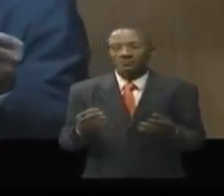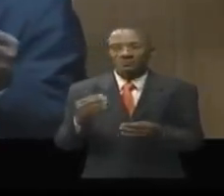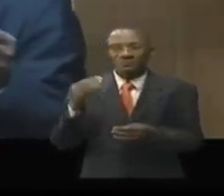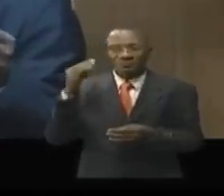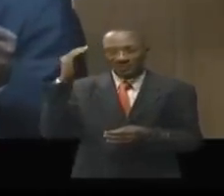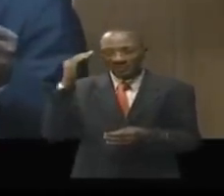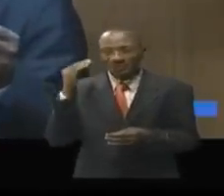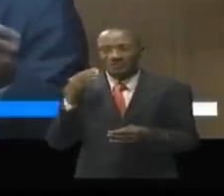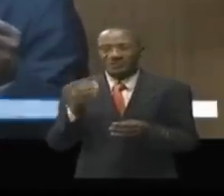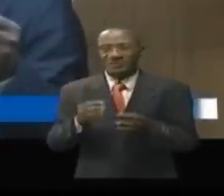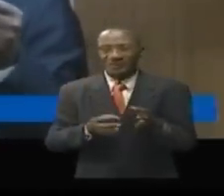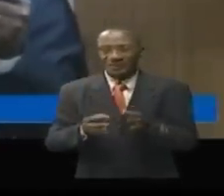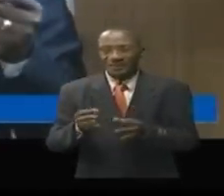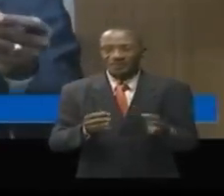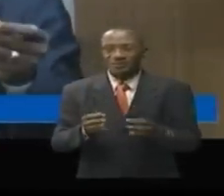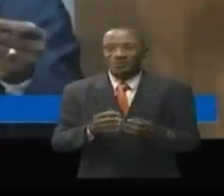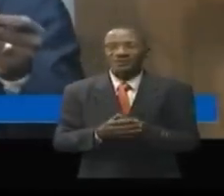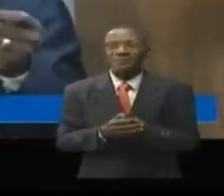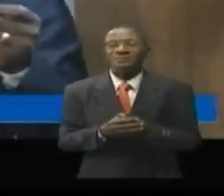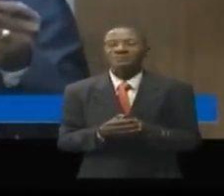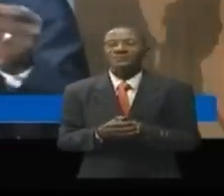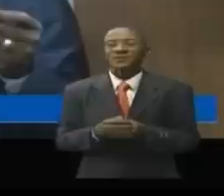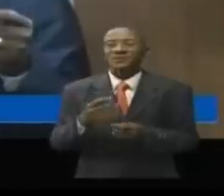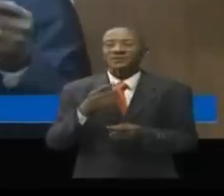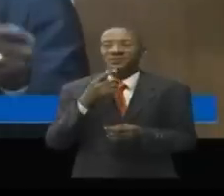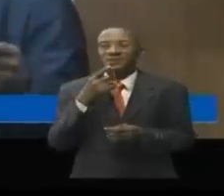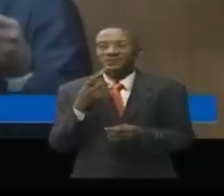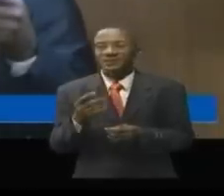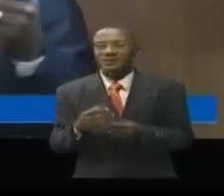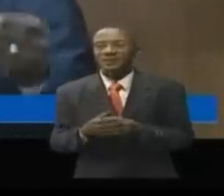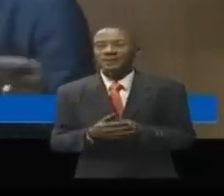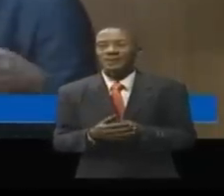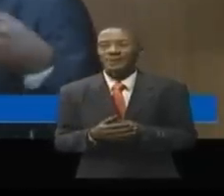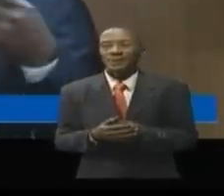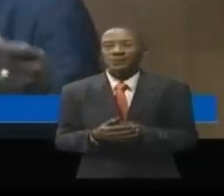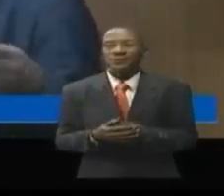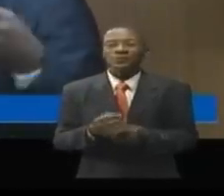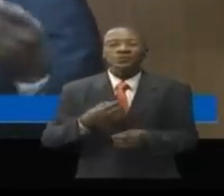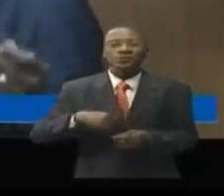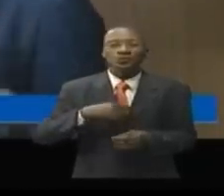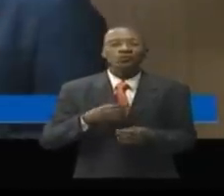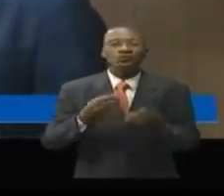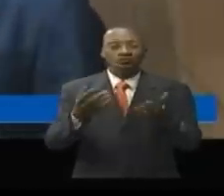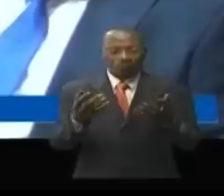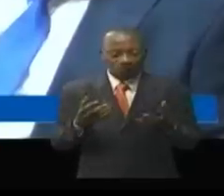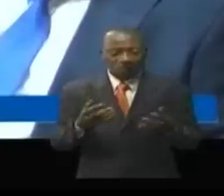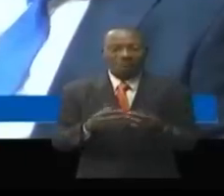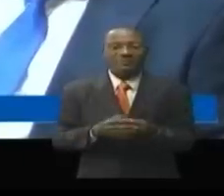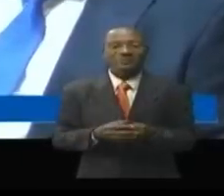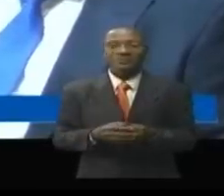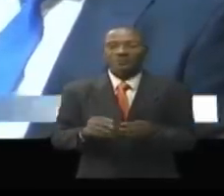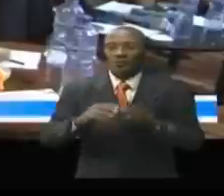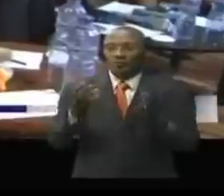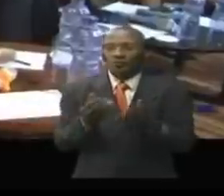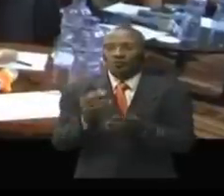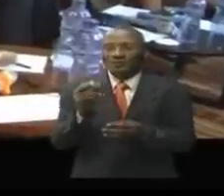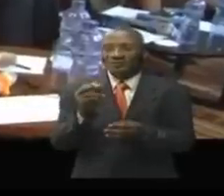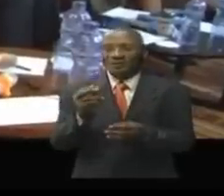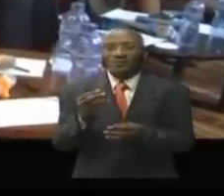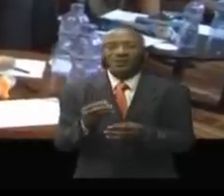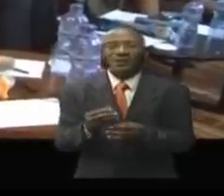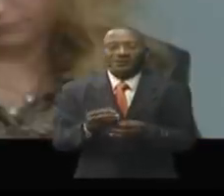résiduelles et secondaires pour chercher à saper l'image de la République démocratique du Congo. Donc, il faudrait